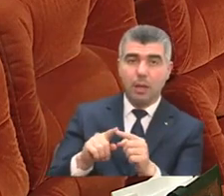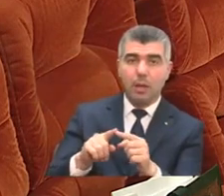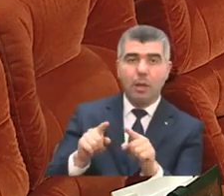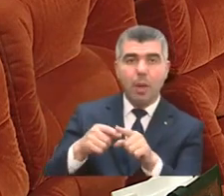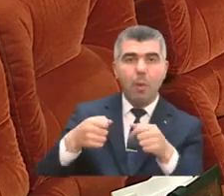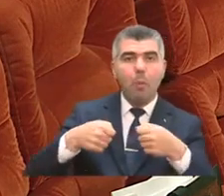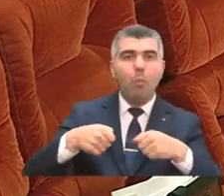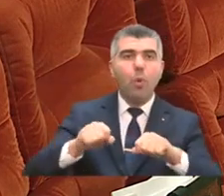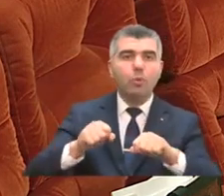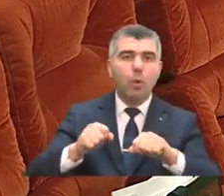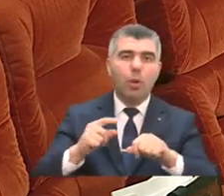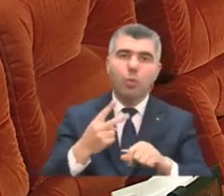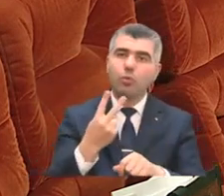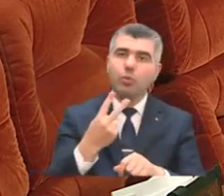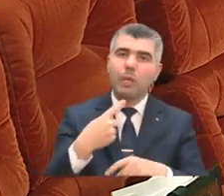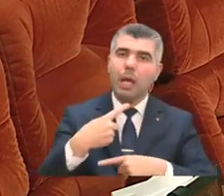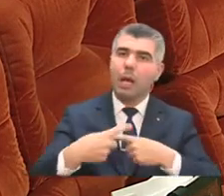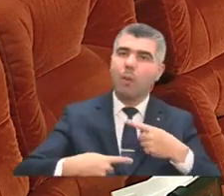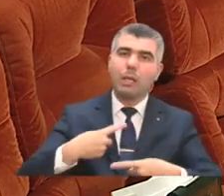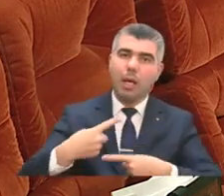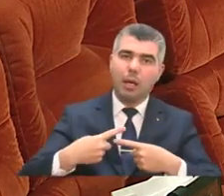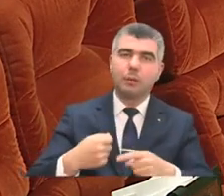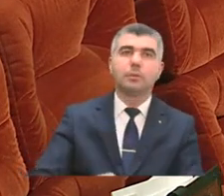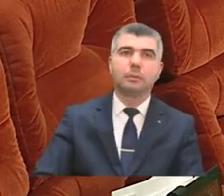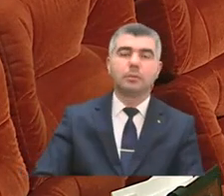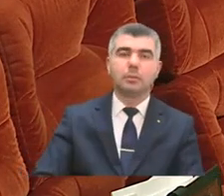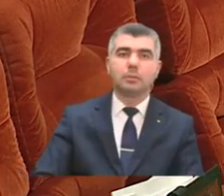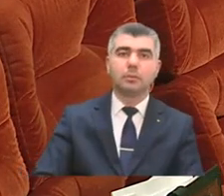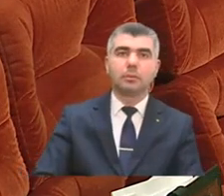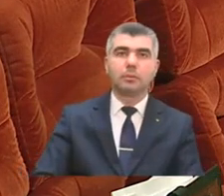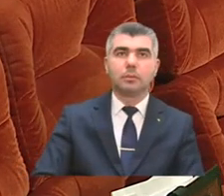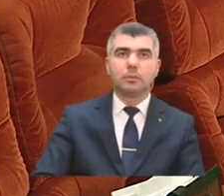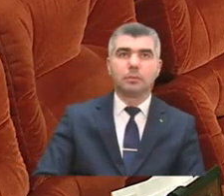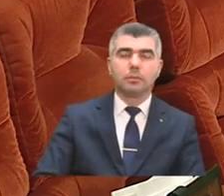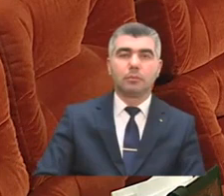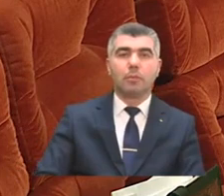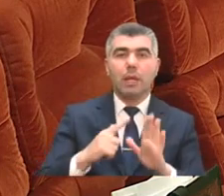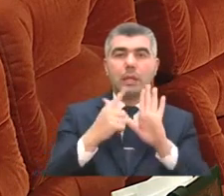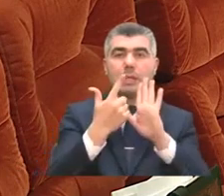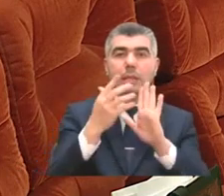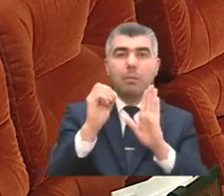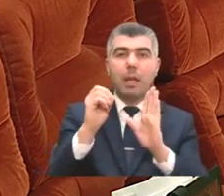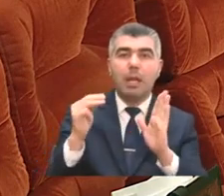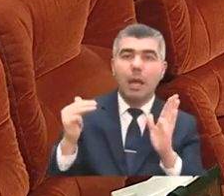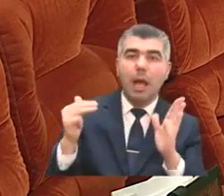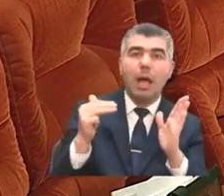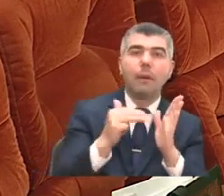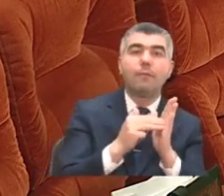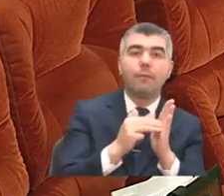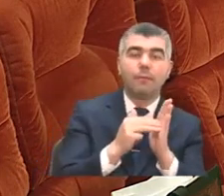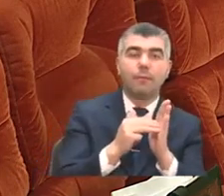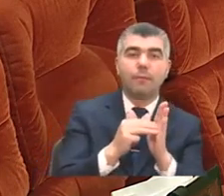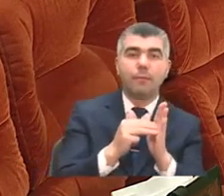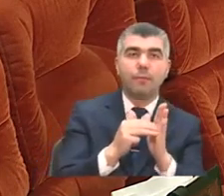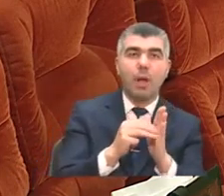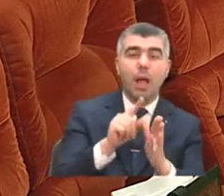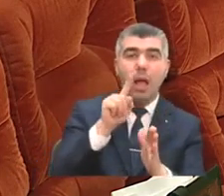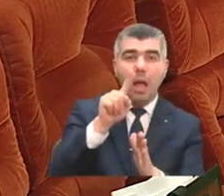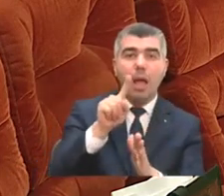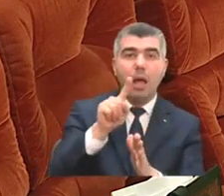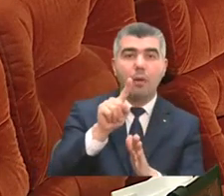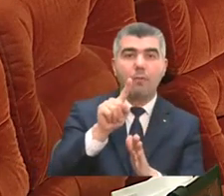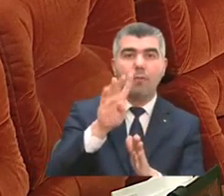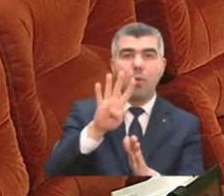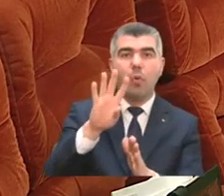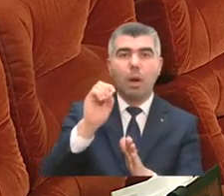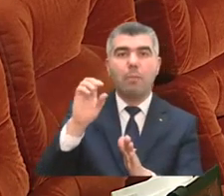غير جوج ديال الروايد لي دو غو 70,000 حادثة و 1400 قتيل.